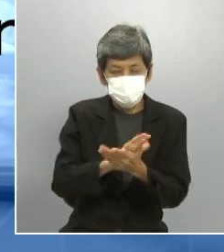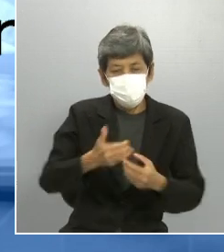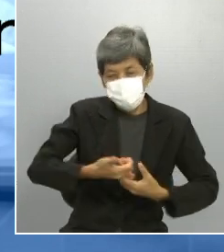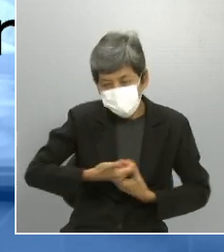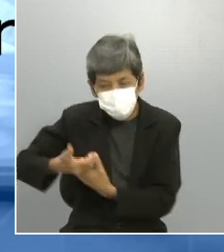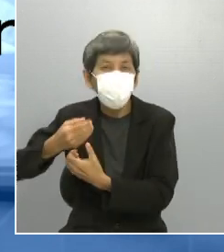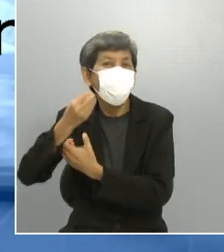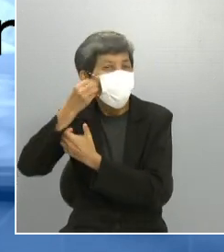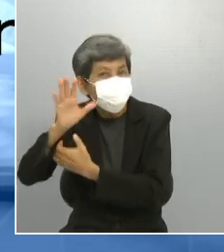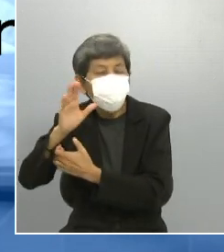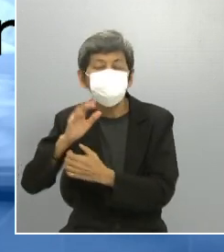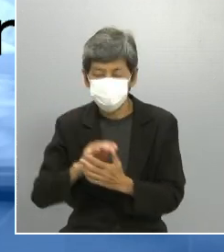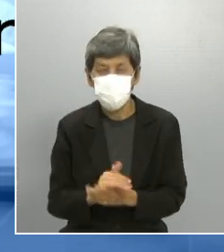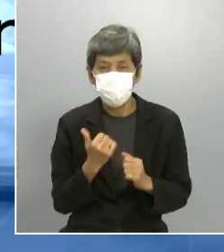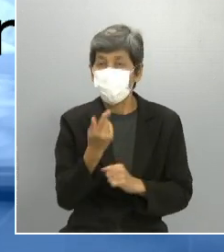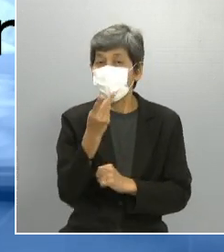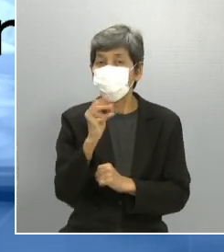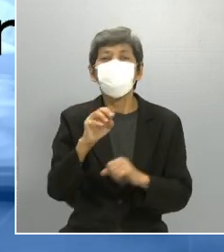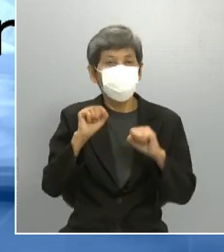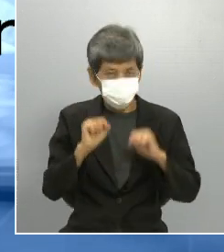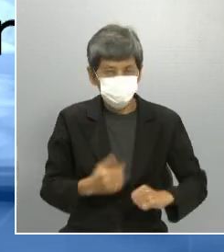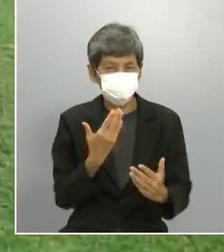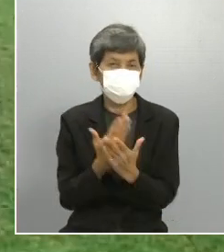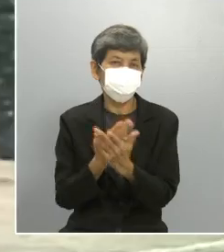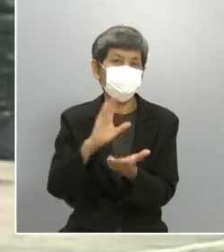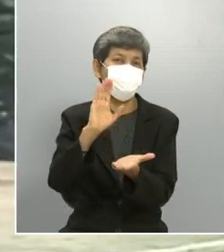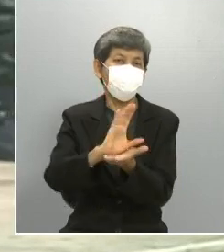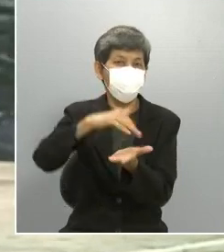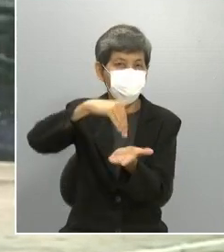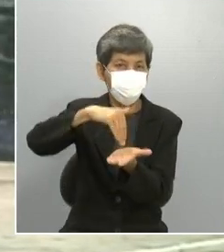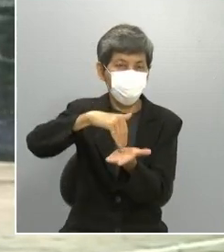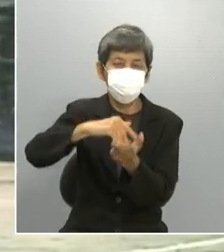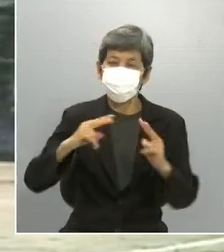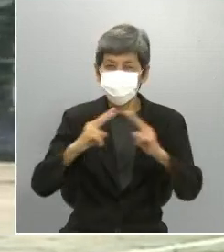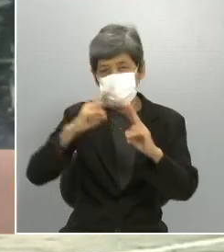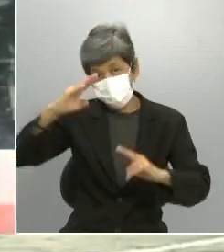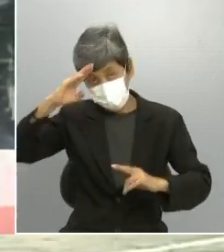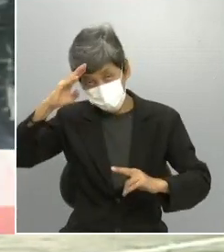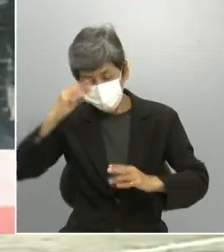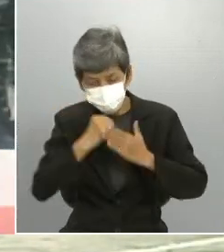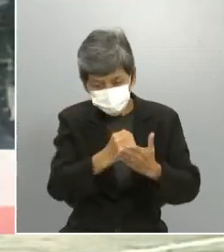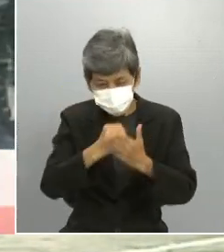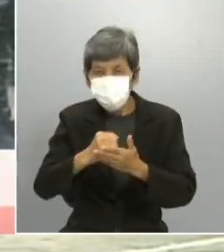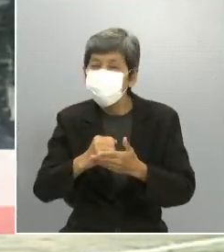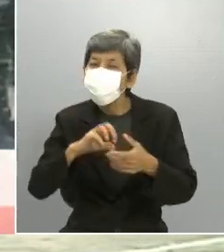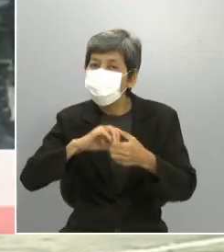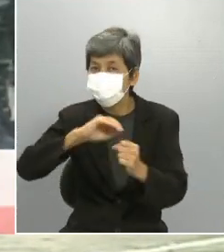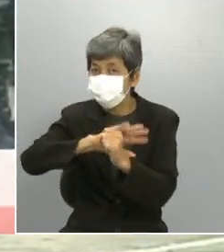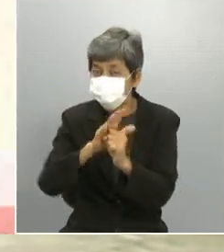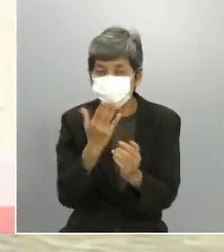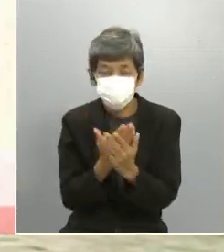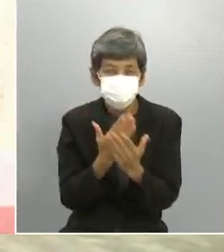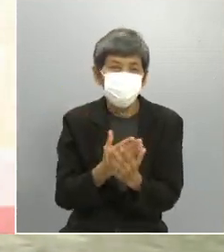ทีนอกจากนี้เขาถมอยังอนุมัติงบประมาณจากงบกลางให้กระทรวงกลาโหมเพื่อใช้ในการแก้ปัญหาโควิชจำนวน